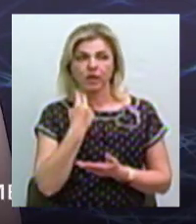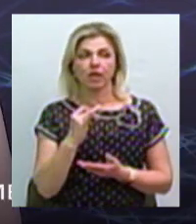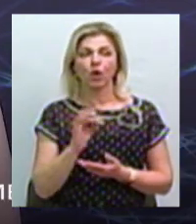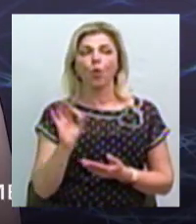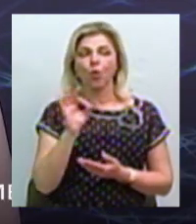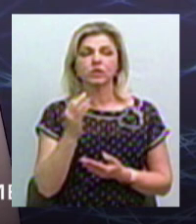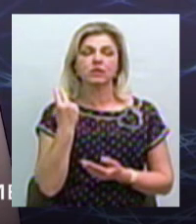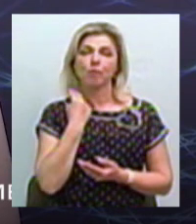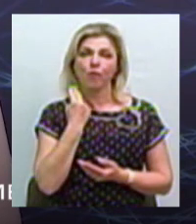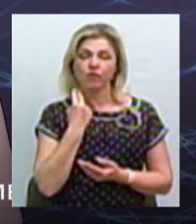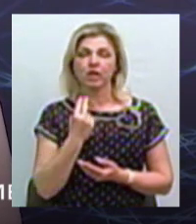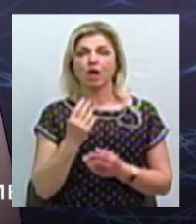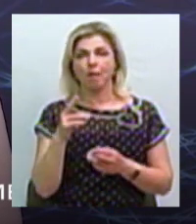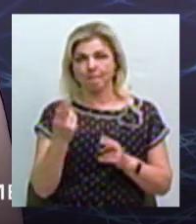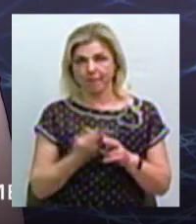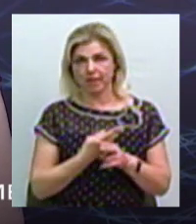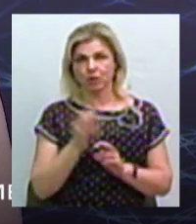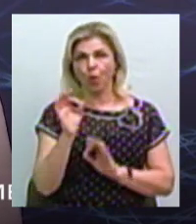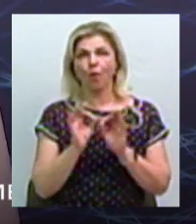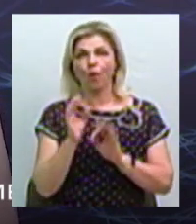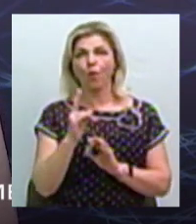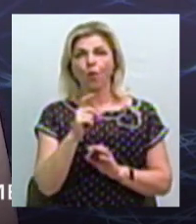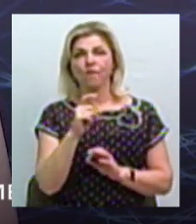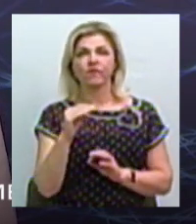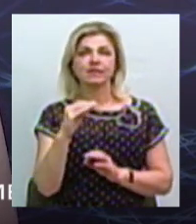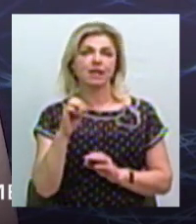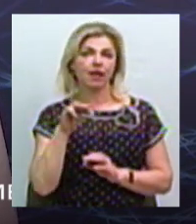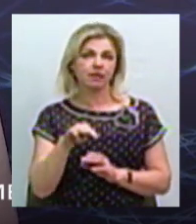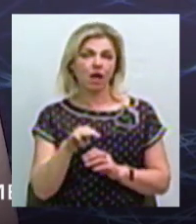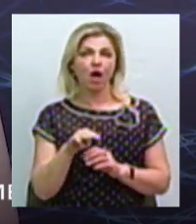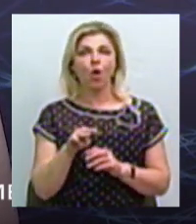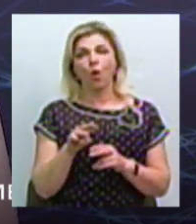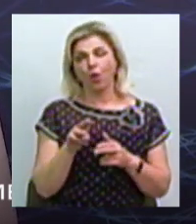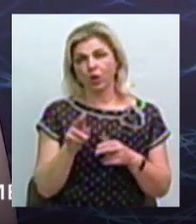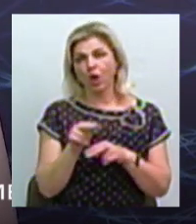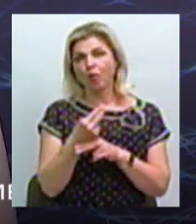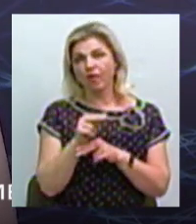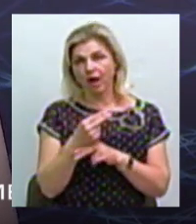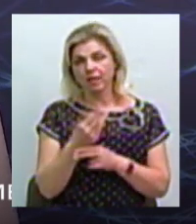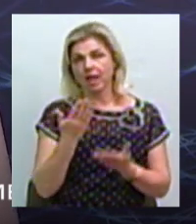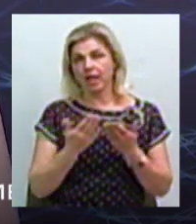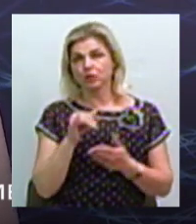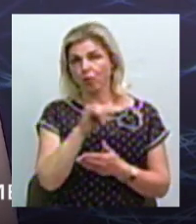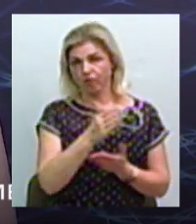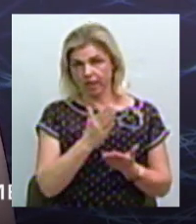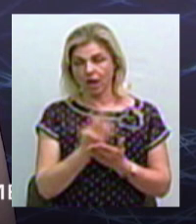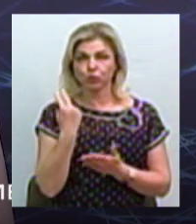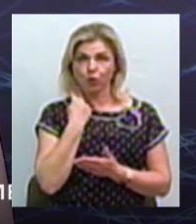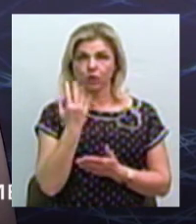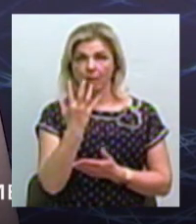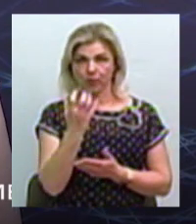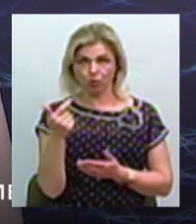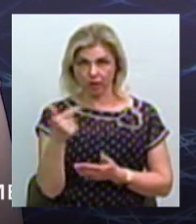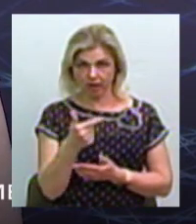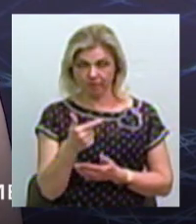щодо заборгованості саме без коефіцієнту коригування. Тобто, якщо у особи є заборгованість 500 гривень, і це